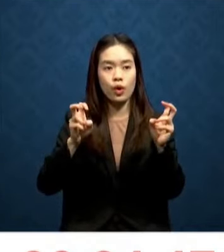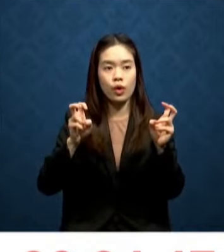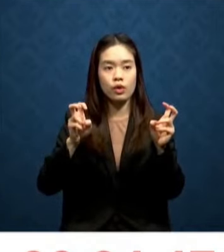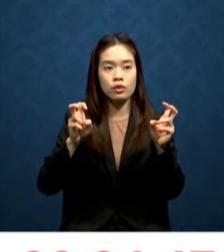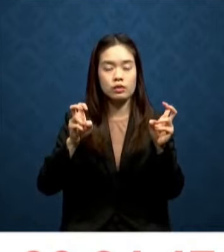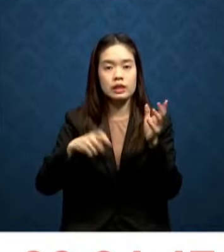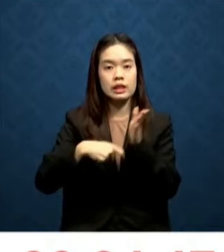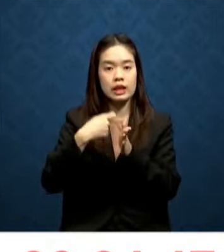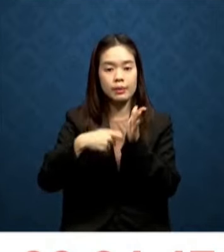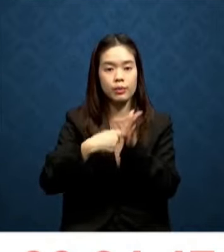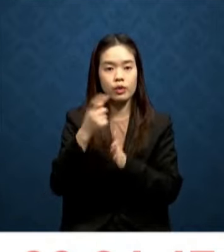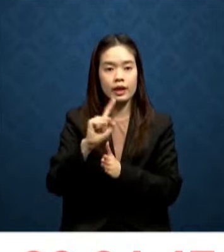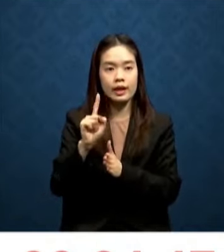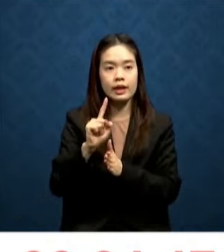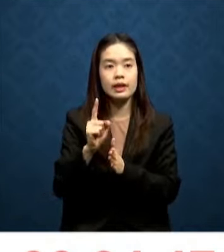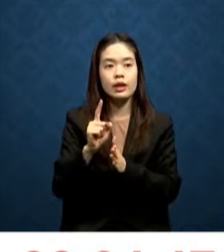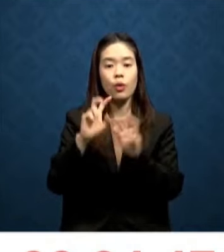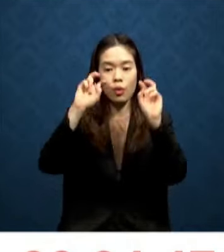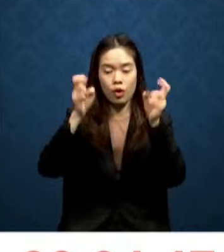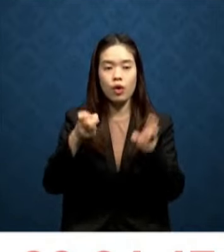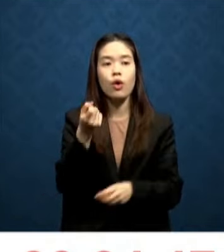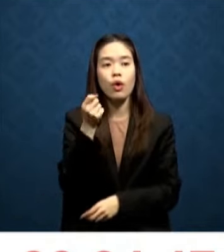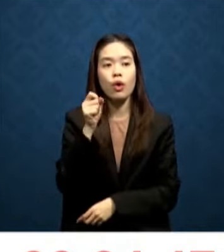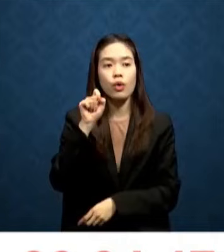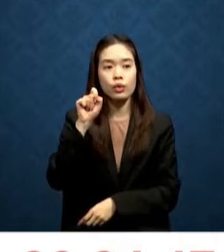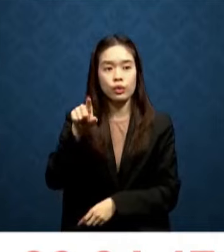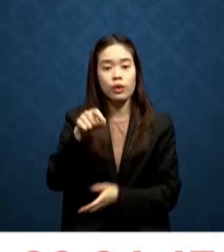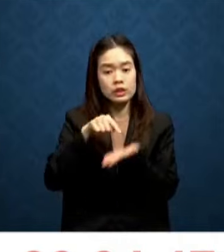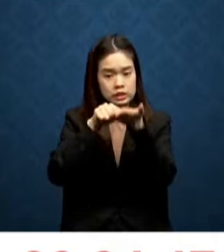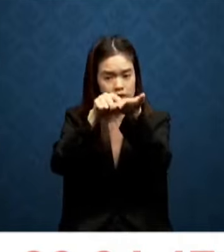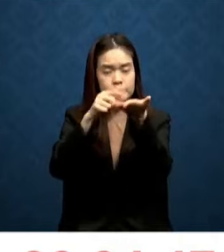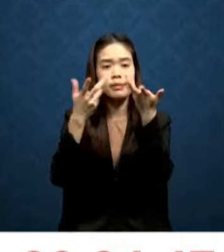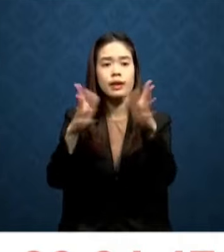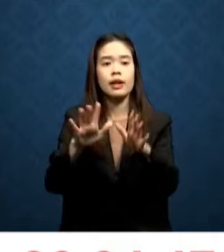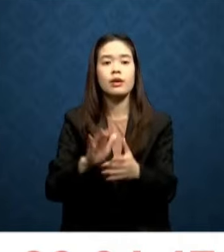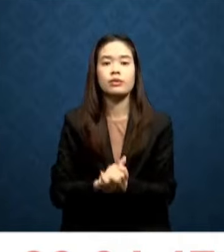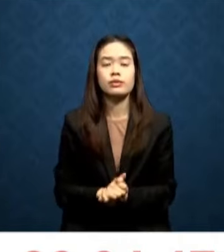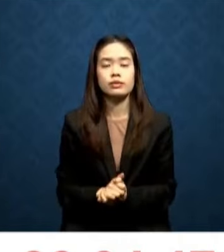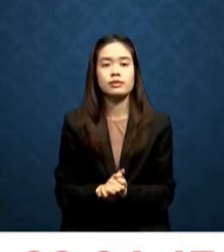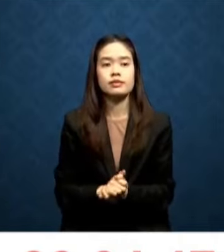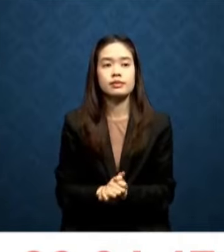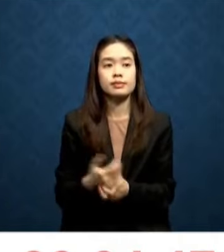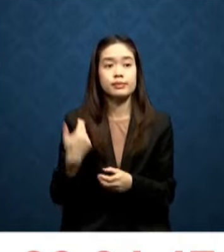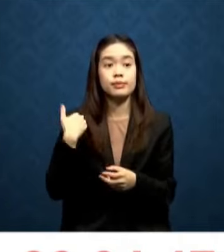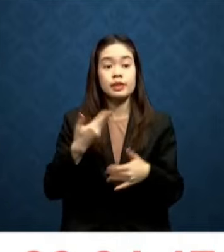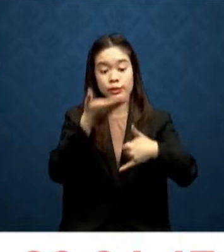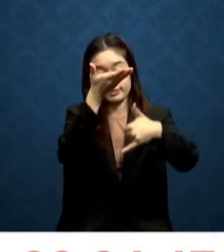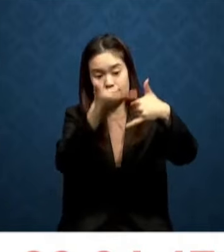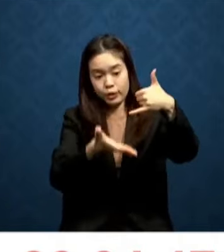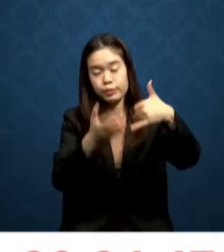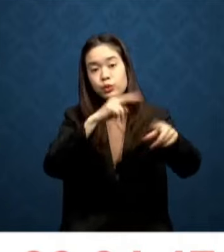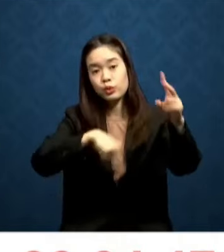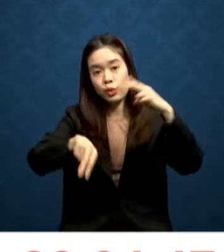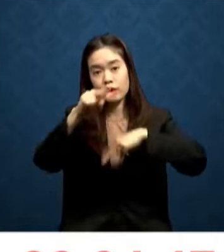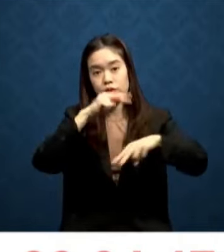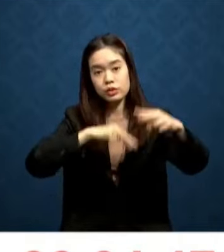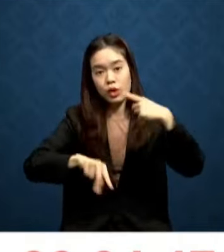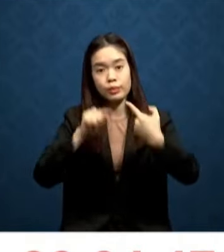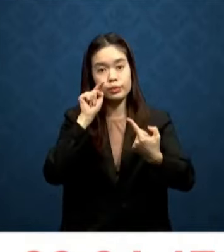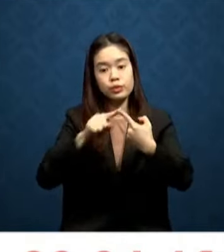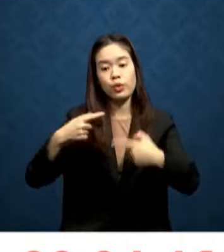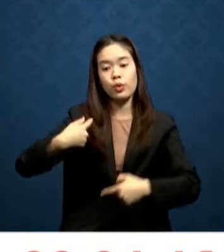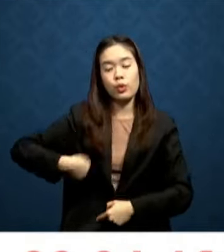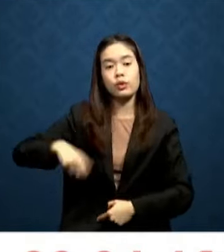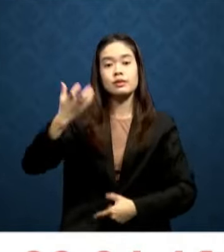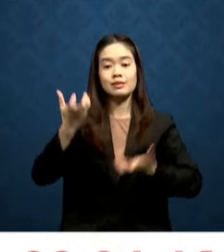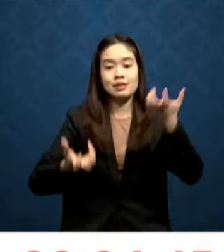ตุผลท่านจะเสนอยัตติเรื่องใดครับเชิญครับ เดี๋ยวเสนอไปแล้วไงคะให้มีการตรวจสอบจริยธรรมของตุลาการศาลรัฐธรรมนู